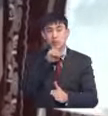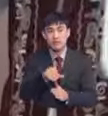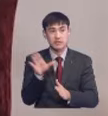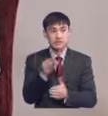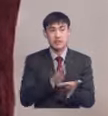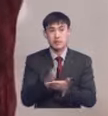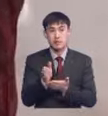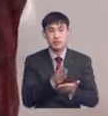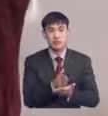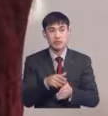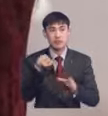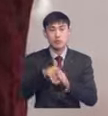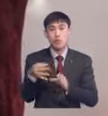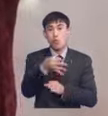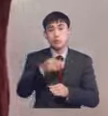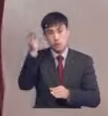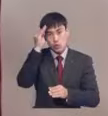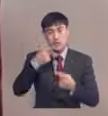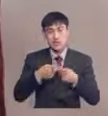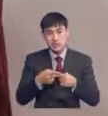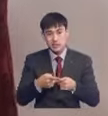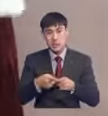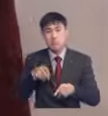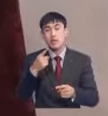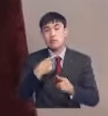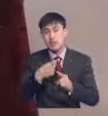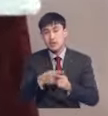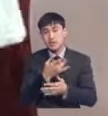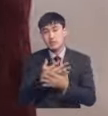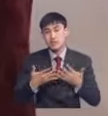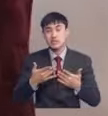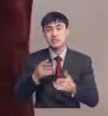всех отраслях, включая области науки и техники, математики и естественных наук.